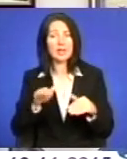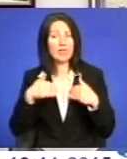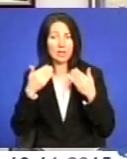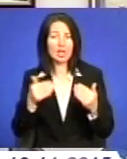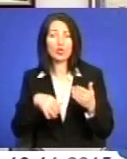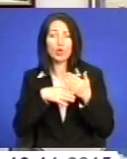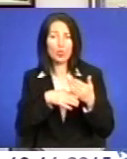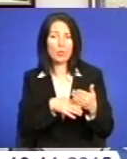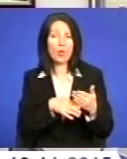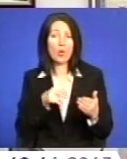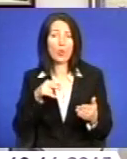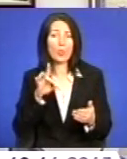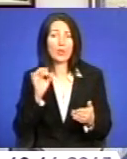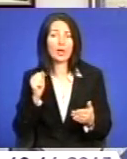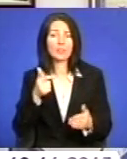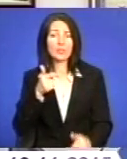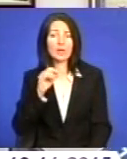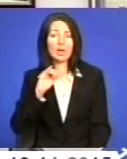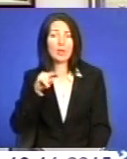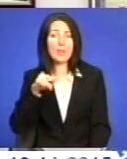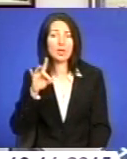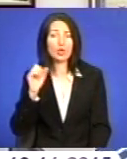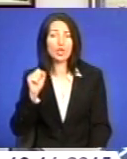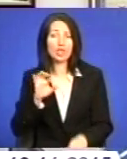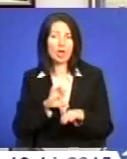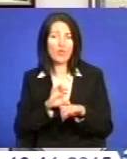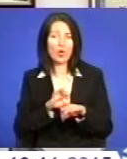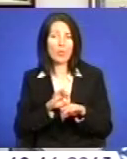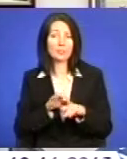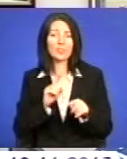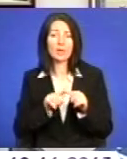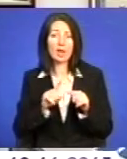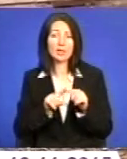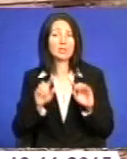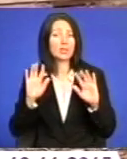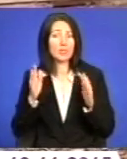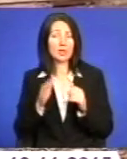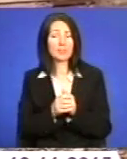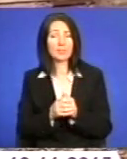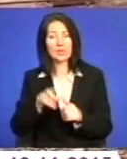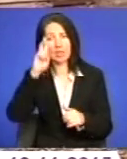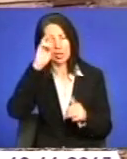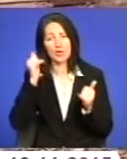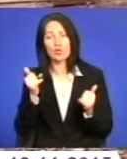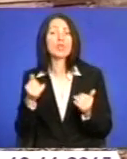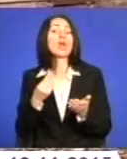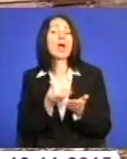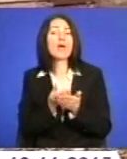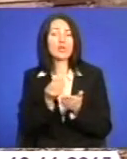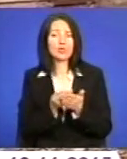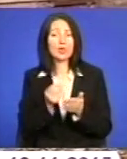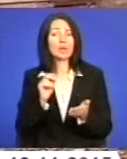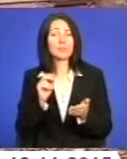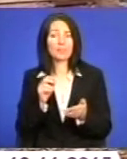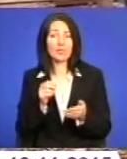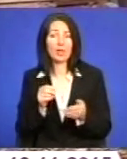допомогу при гіпертонічних хворобі. В екстрених випадках. Держава сьогодні фінансує лікування тільки тих хворих,